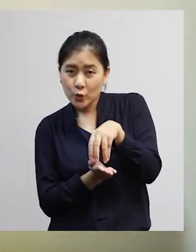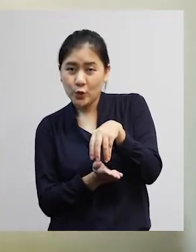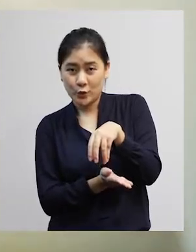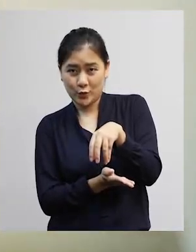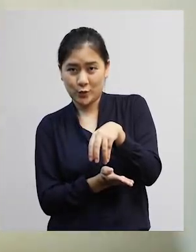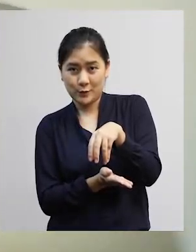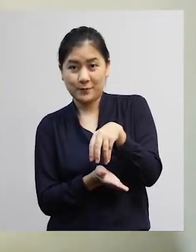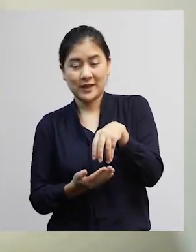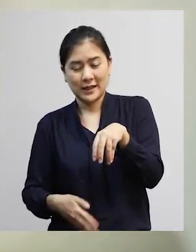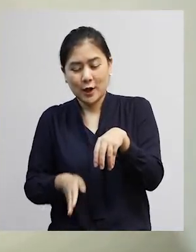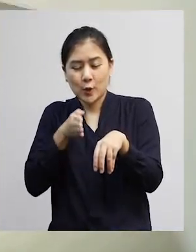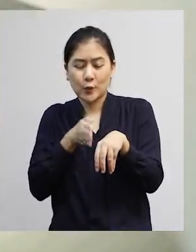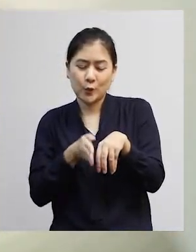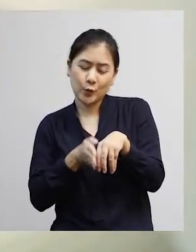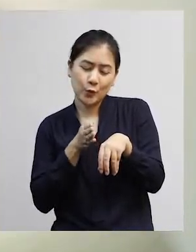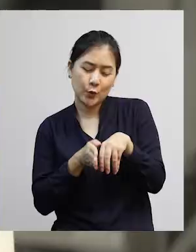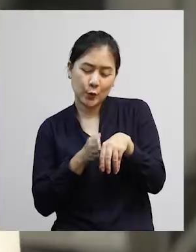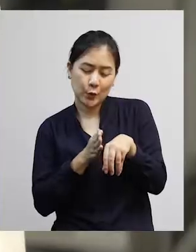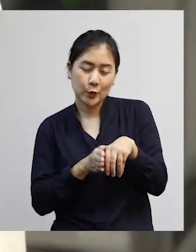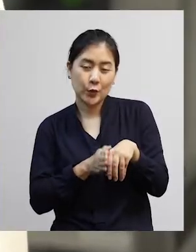แล้วเราก็หั่นค่ะ